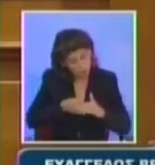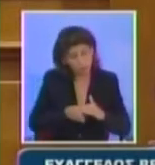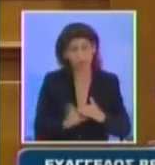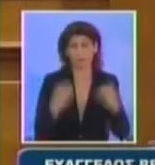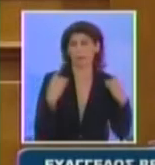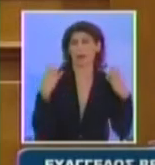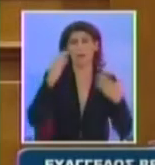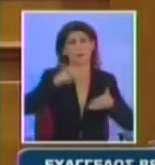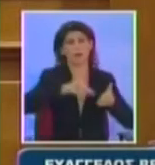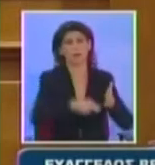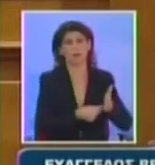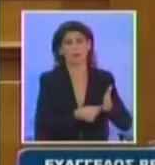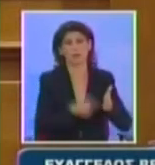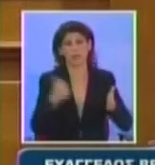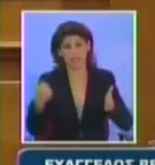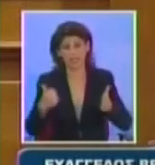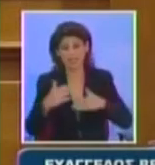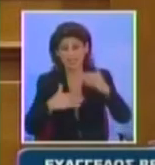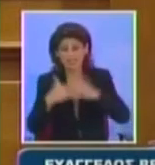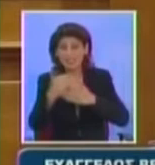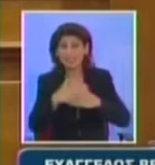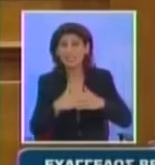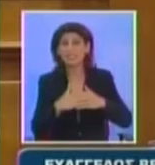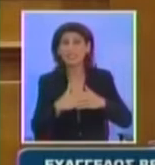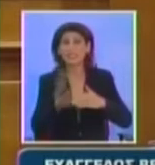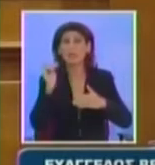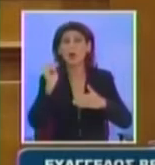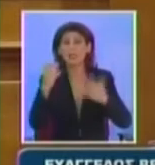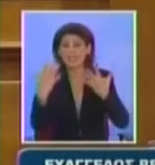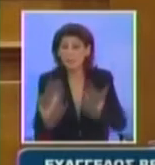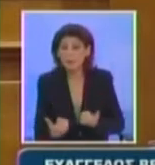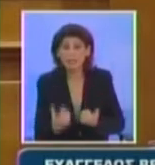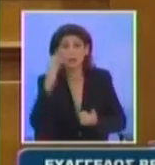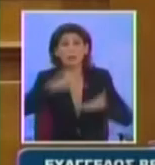μνημόνιο και εσείς οικοδομείτε την πολιτική σας ύπαρξη στο μνημόνιο.